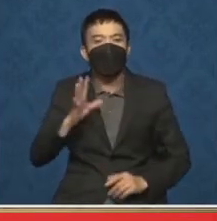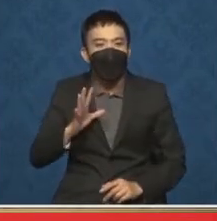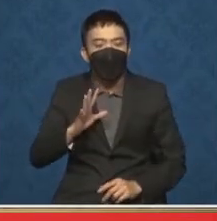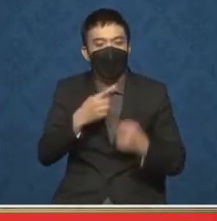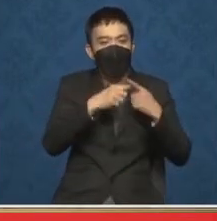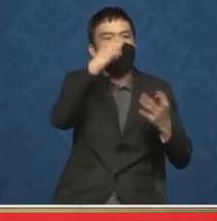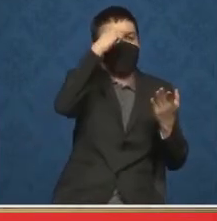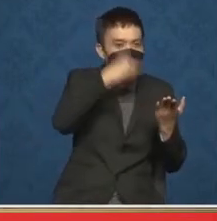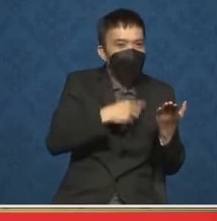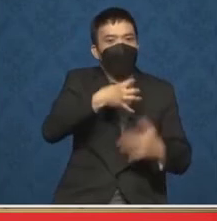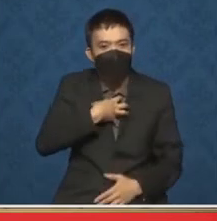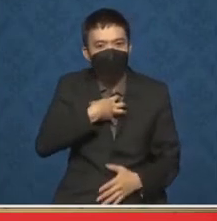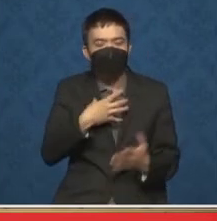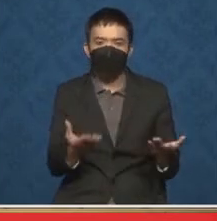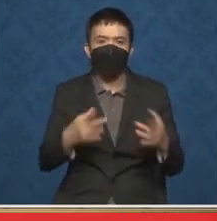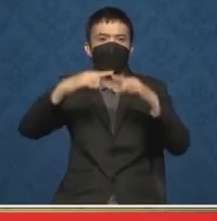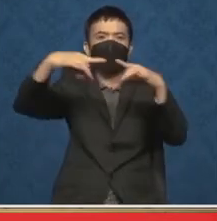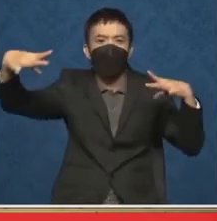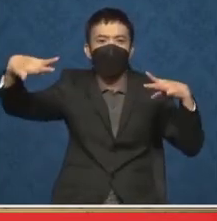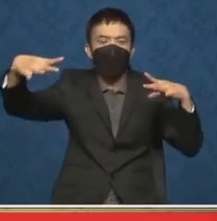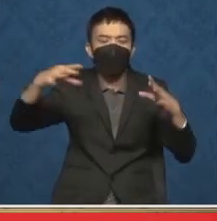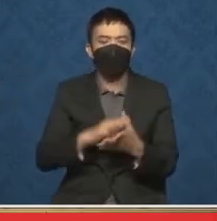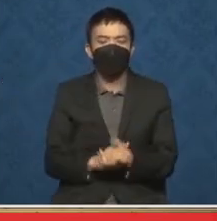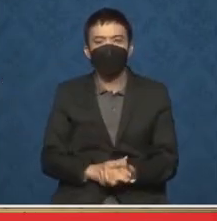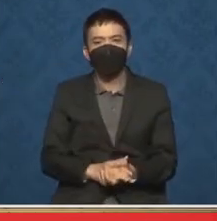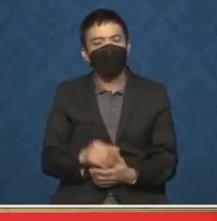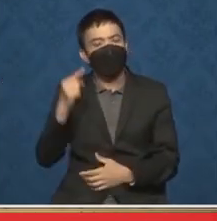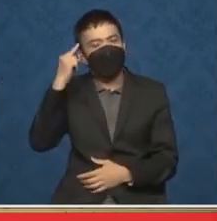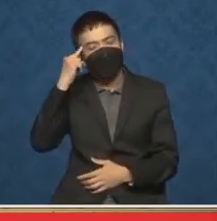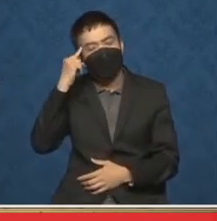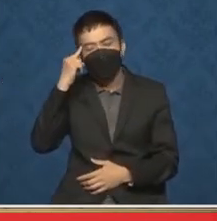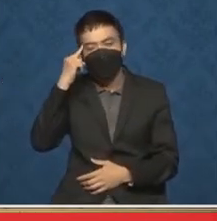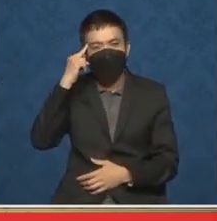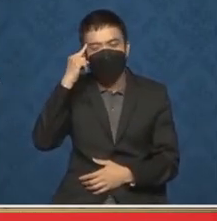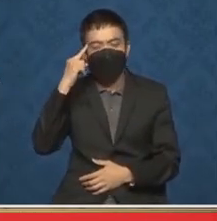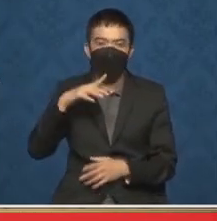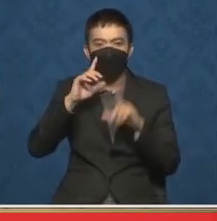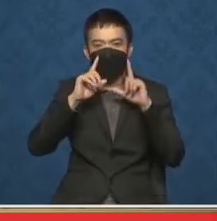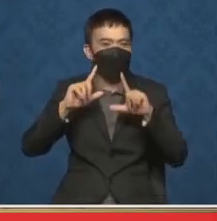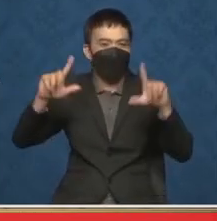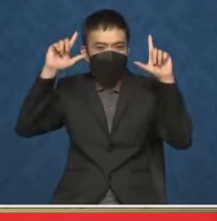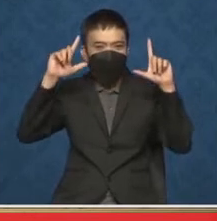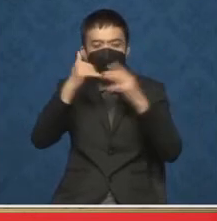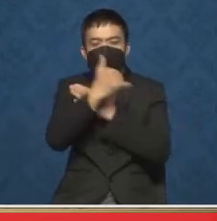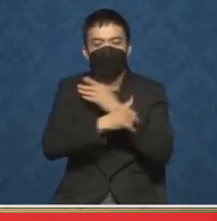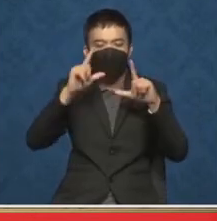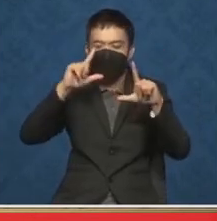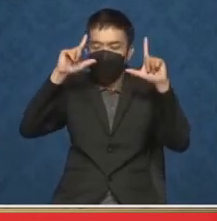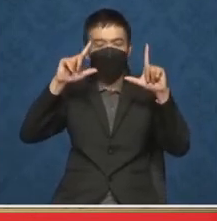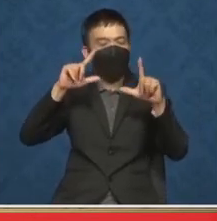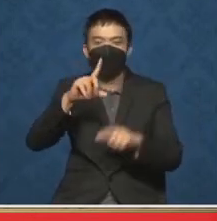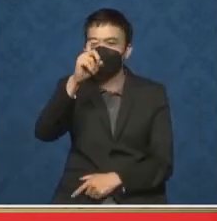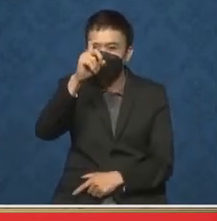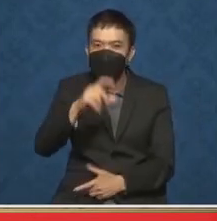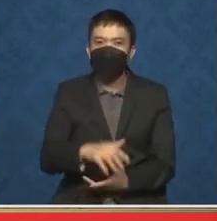อมภพลกของประเทศที่เสีย ท่านจะมีวิธีแ้ไขเยี่วยาอย่ไร